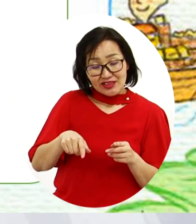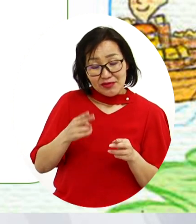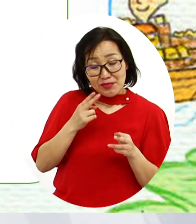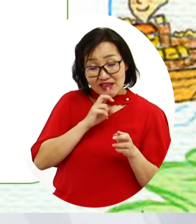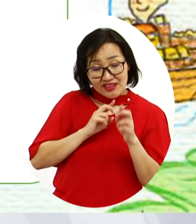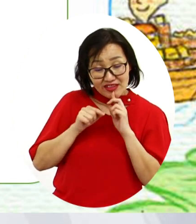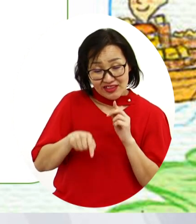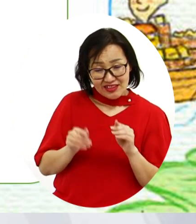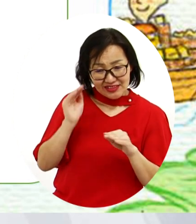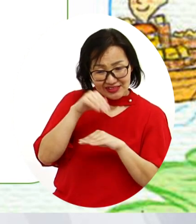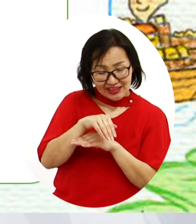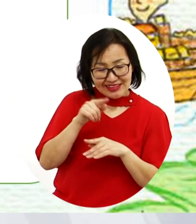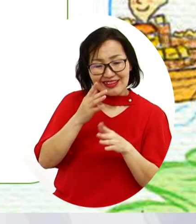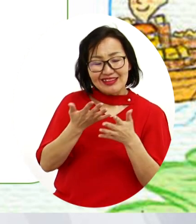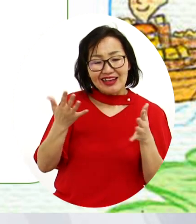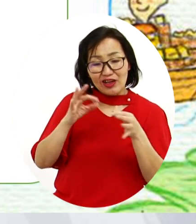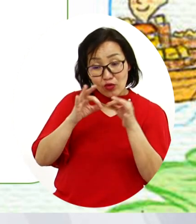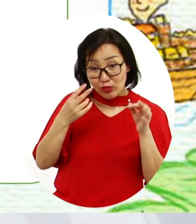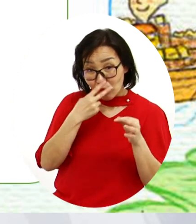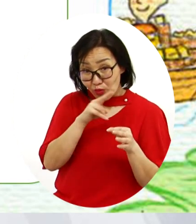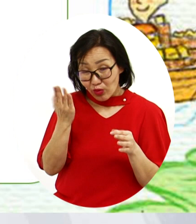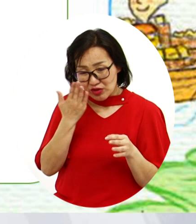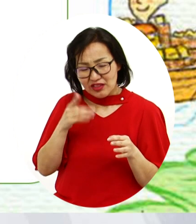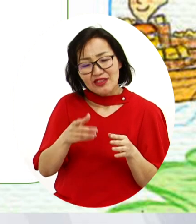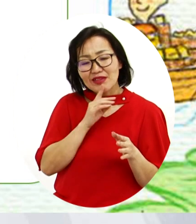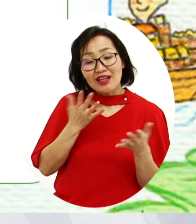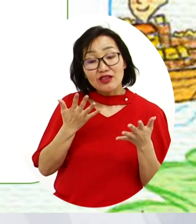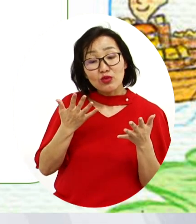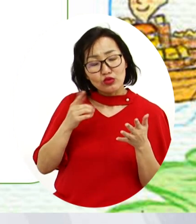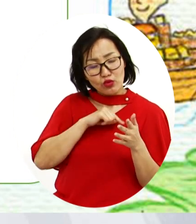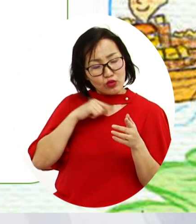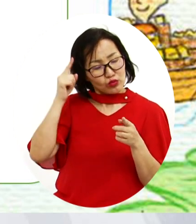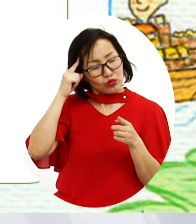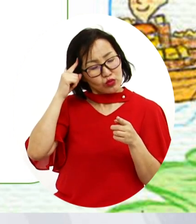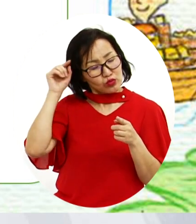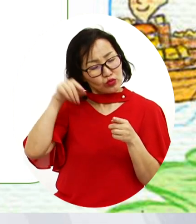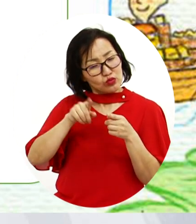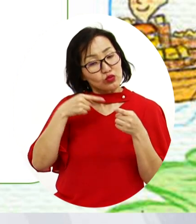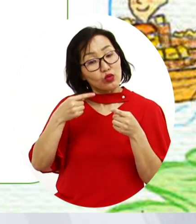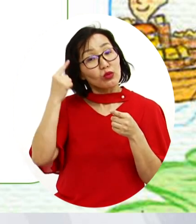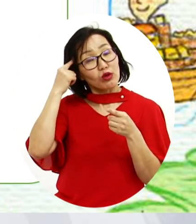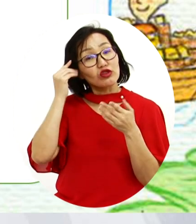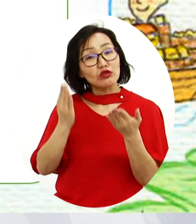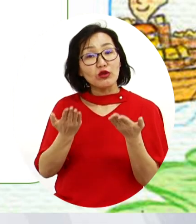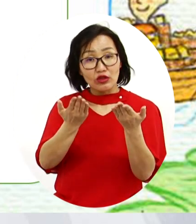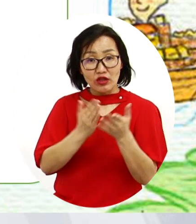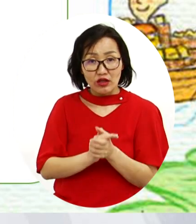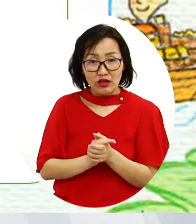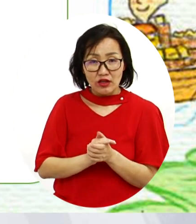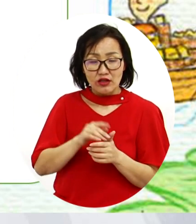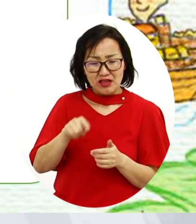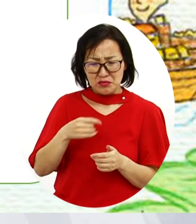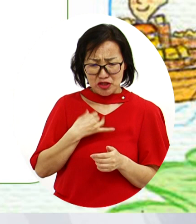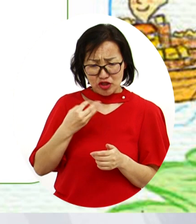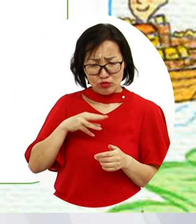уншаад бэрхшээлийг аль улан дээр хэлж болохыг зөөрлөн бодоорой. Дахиад л нэг саад би ийм